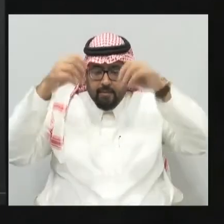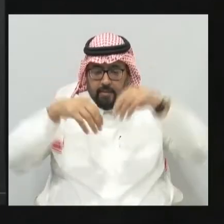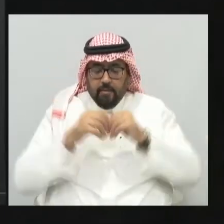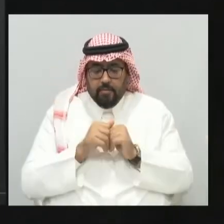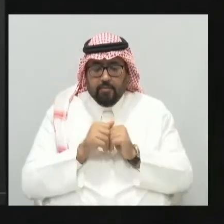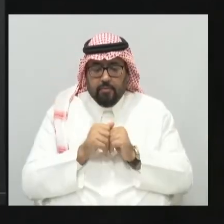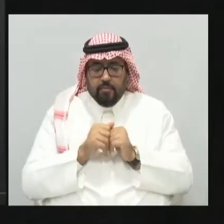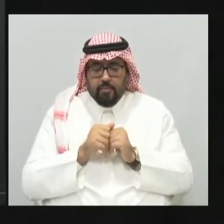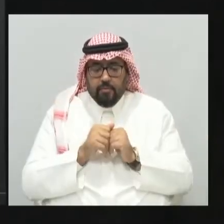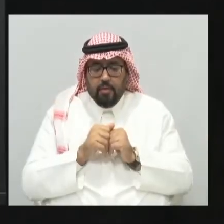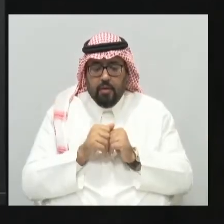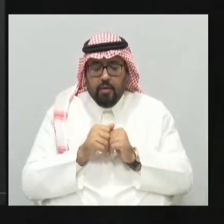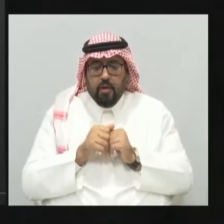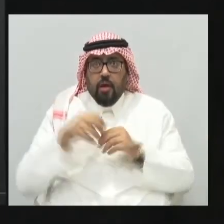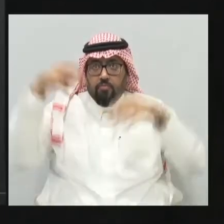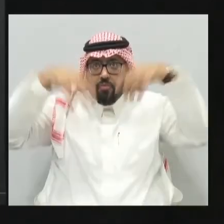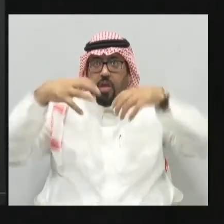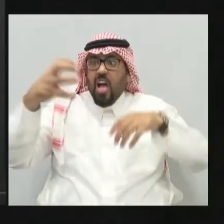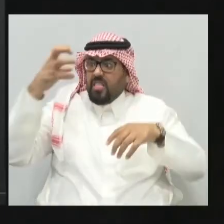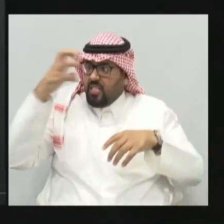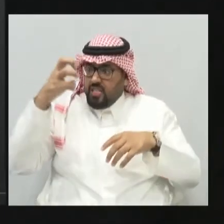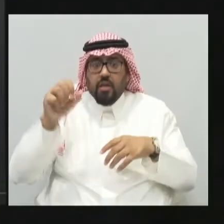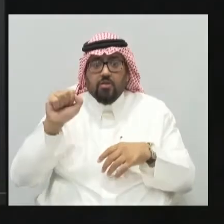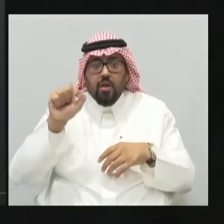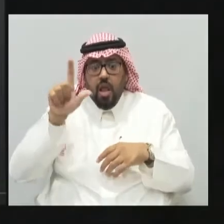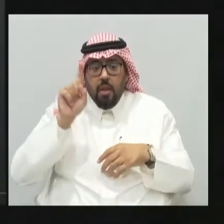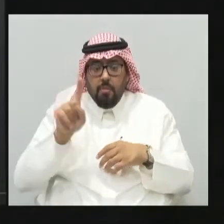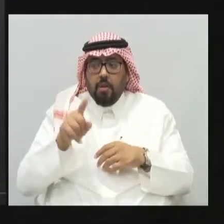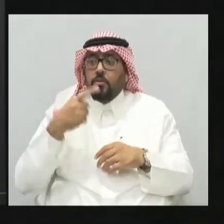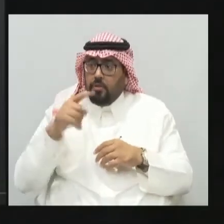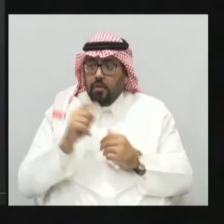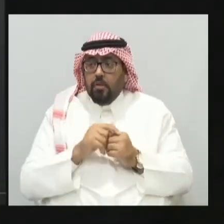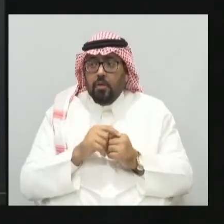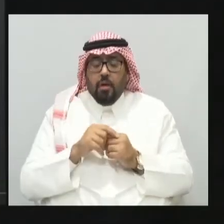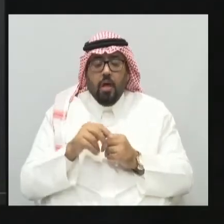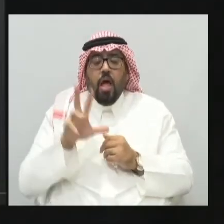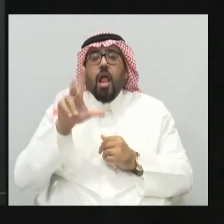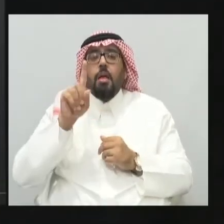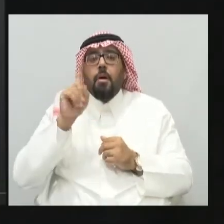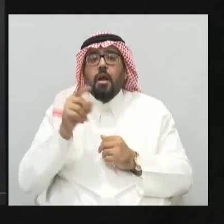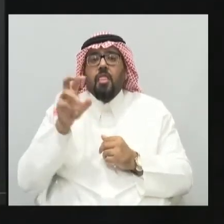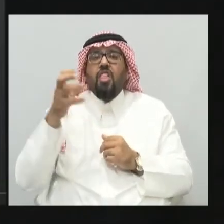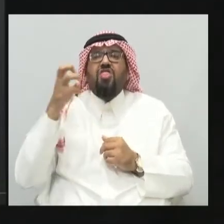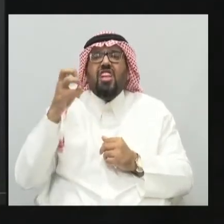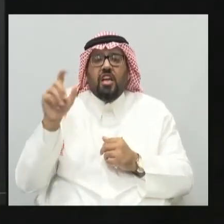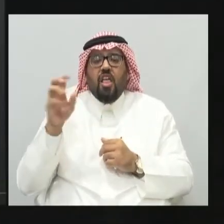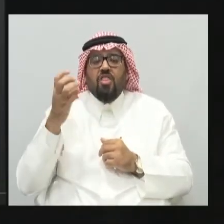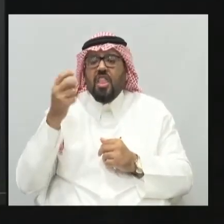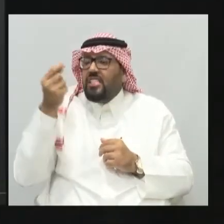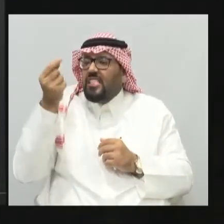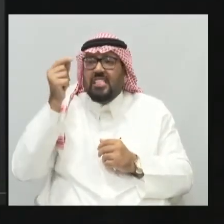علينا ماده صلبه ممتازين اللي هو البرد البرد